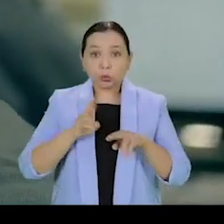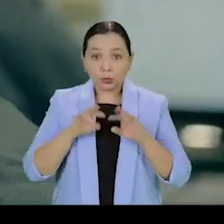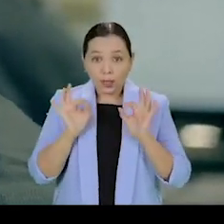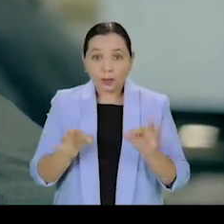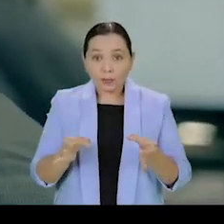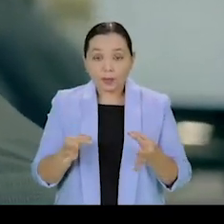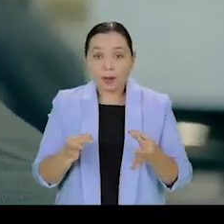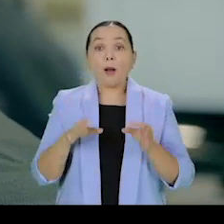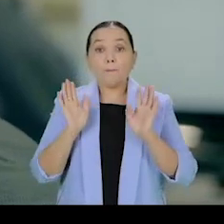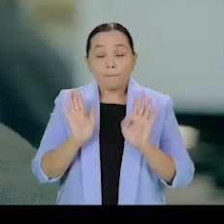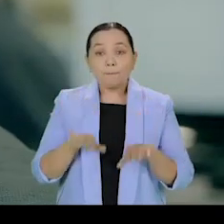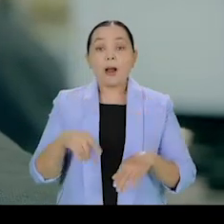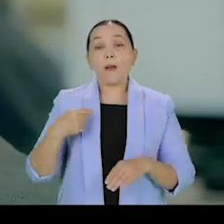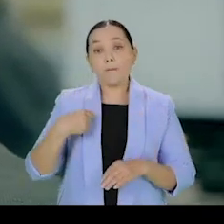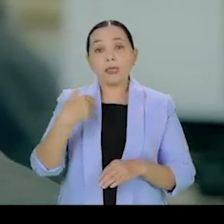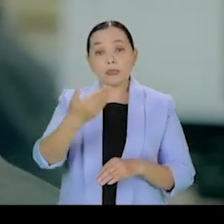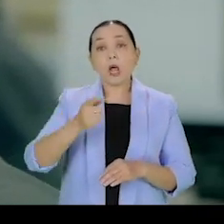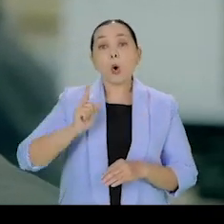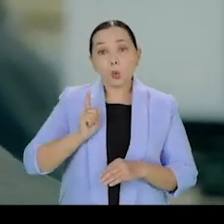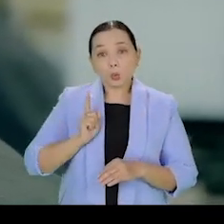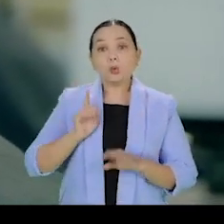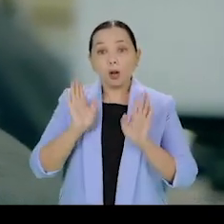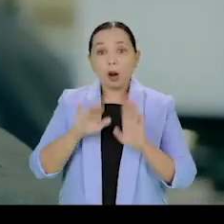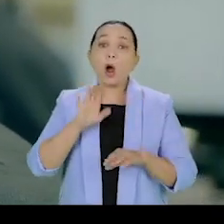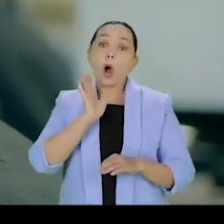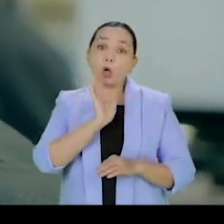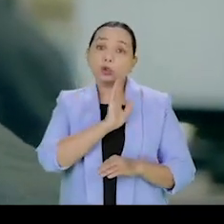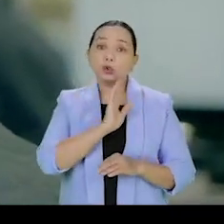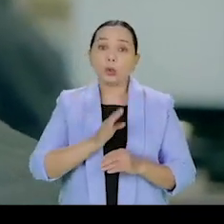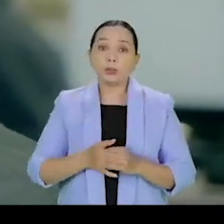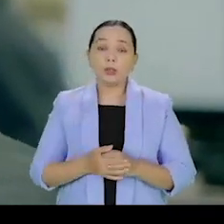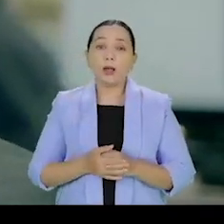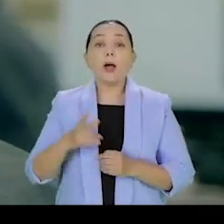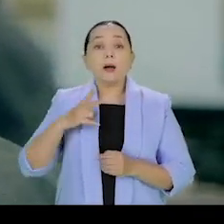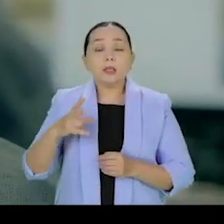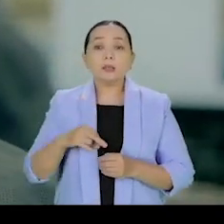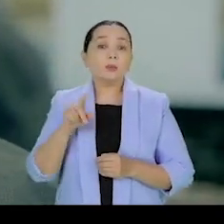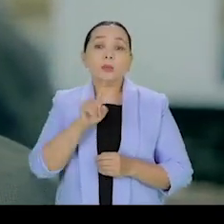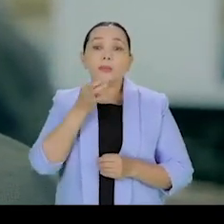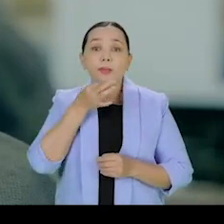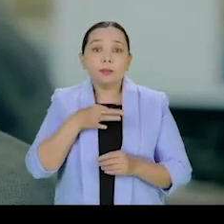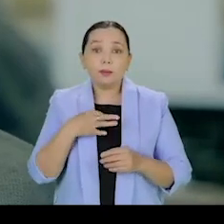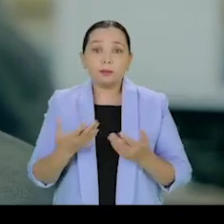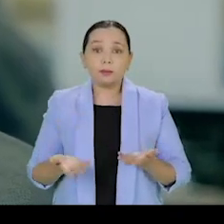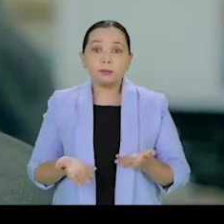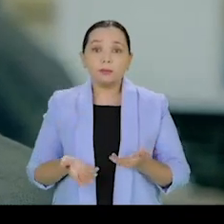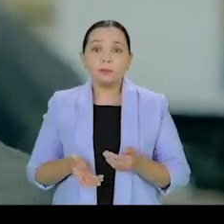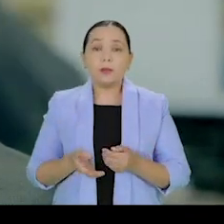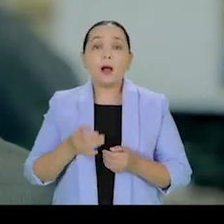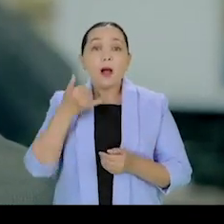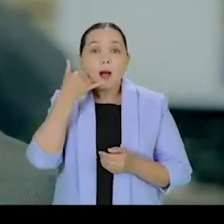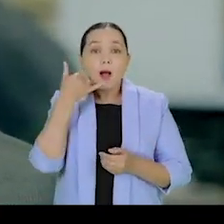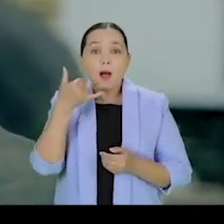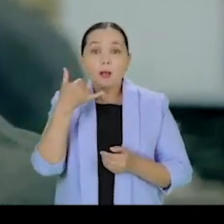Shundaymi? Mayli, men sizlarni kutaveraman, oyijon. Kızım, bu nima deganing?